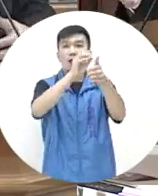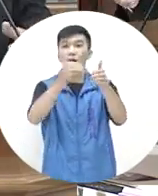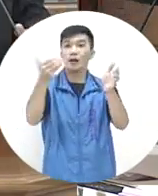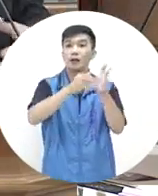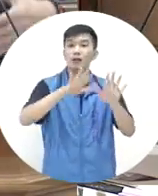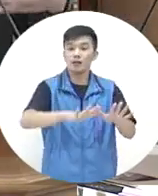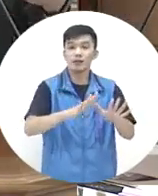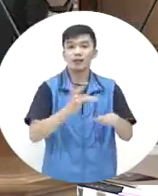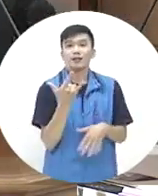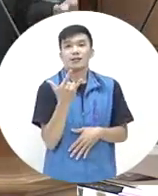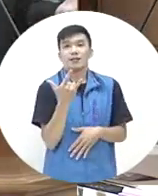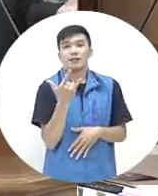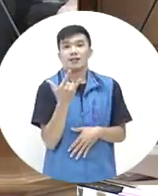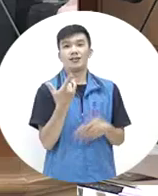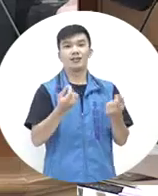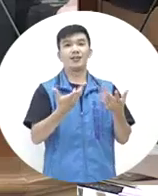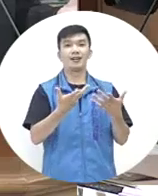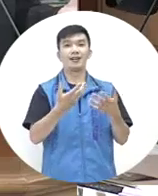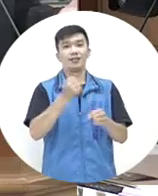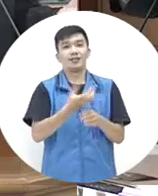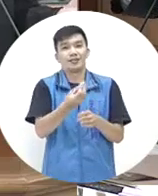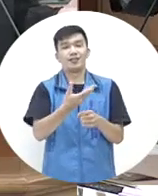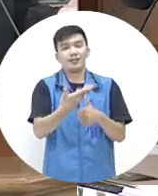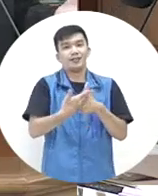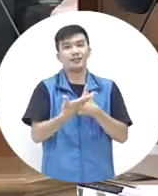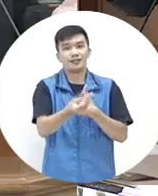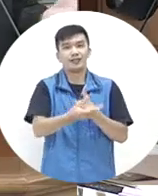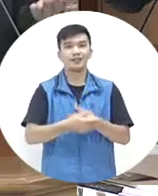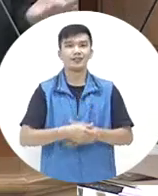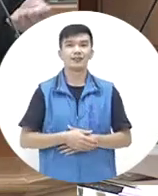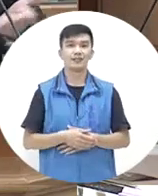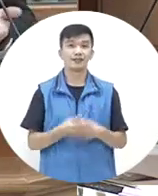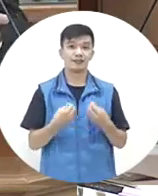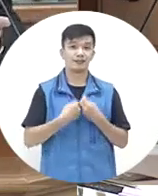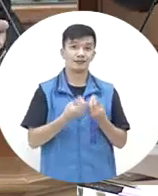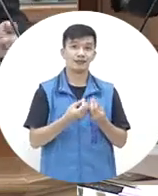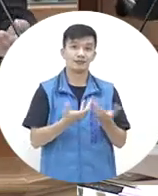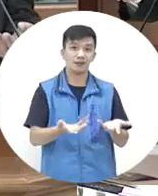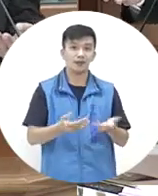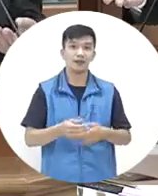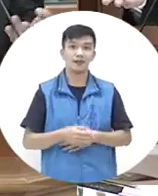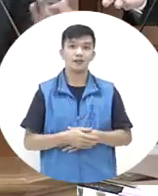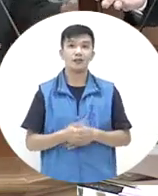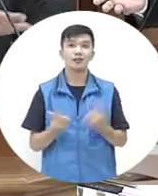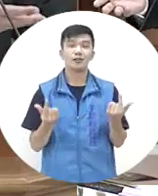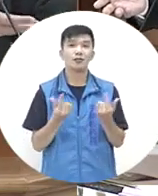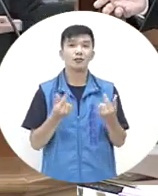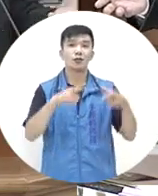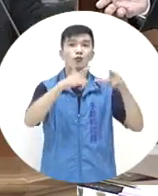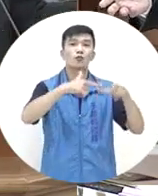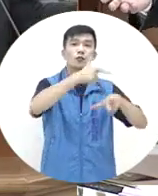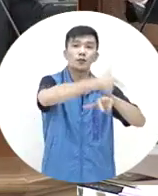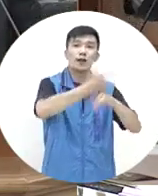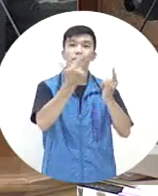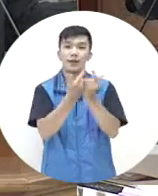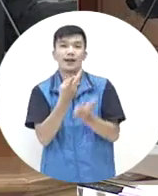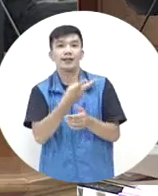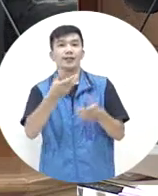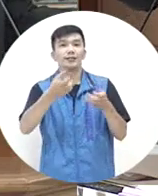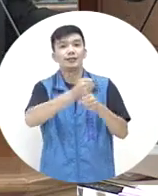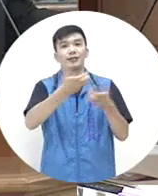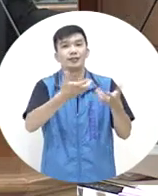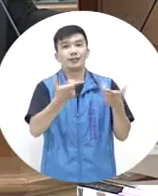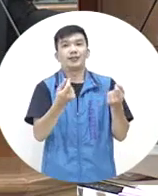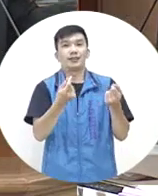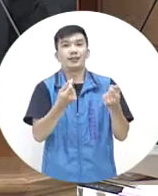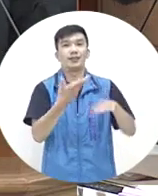啊。我拜托大条，无要花进度啊多。我跟他卖讲啊，跟他一个如南如北啦，一个一挂代志拢扛起啊。 最